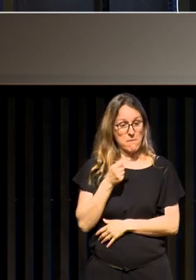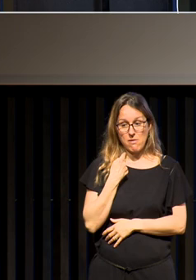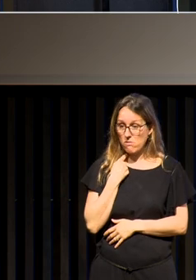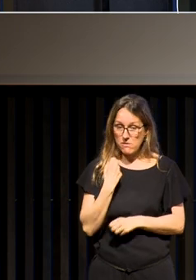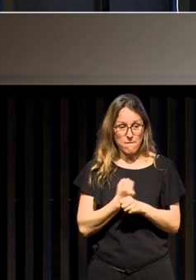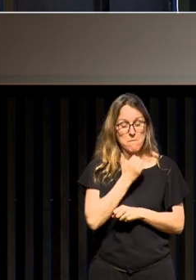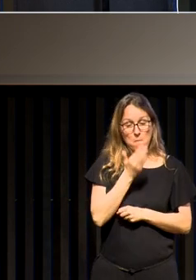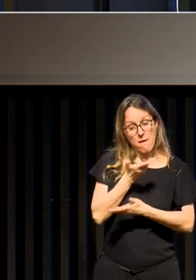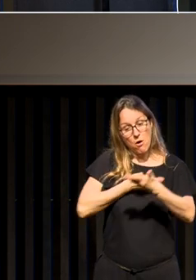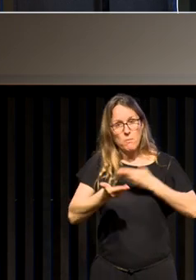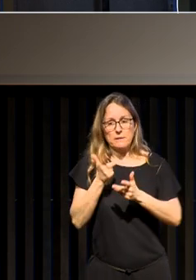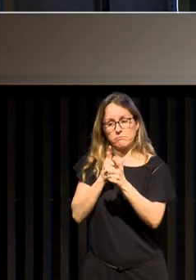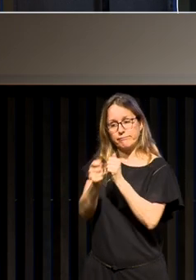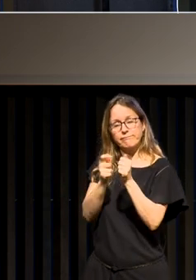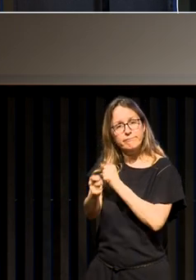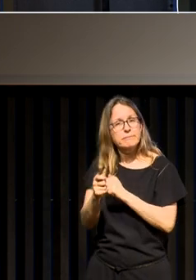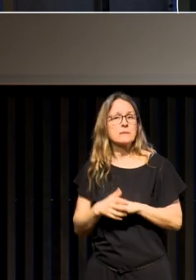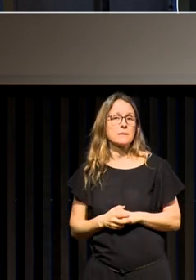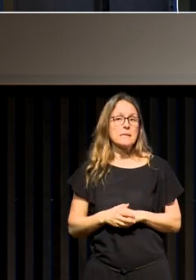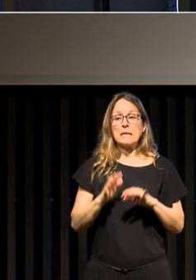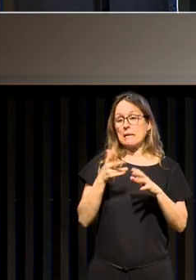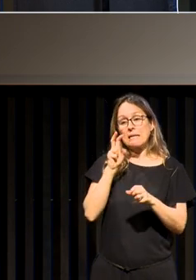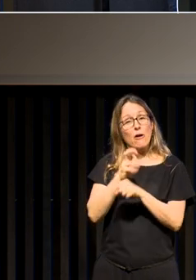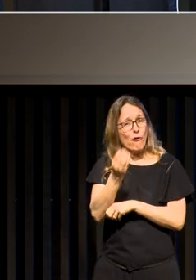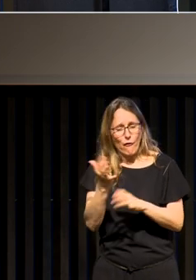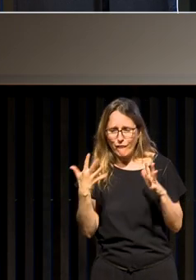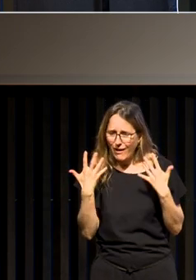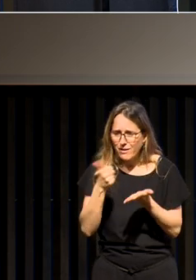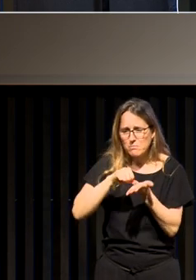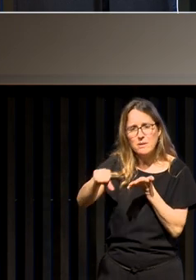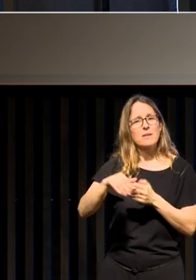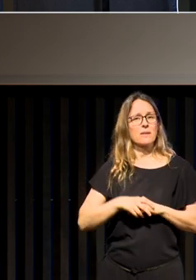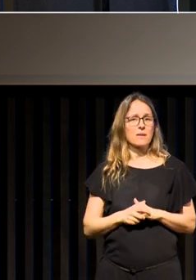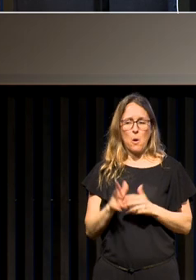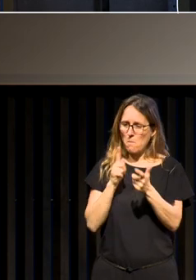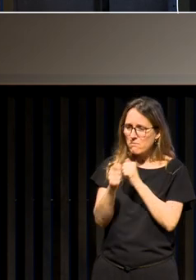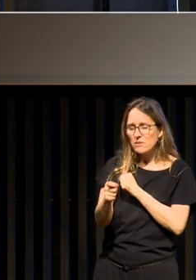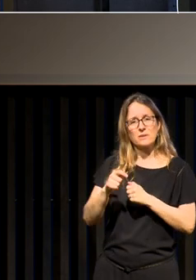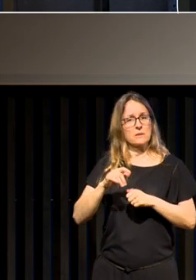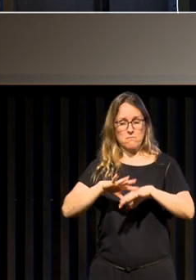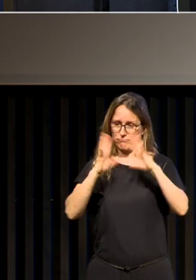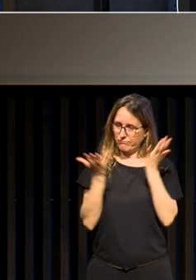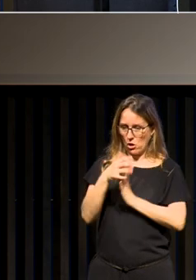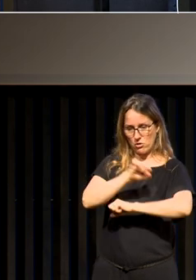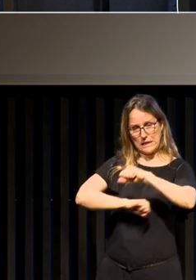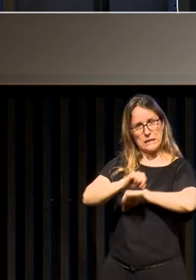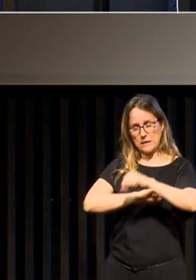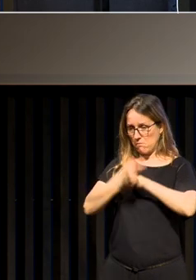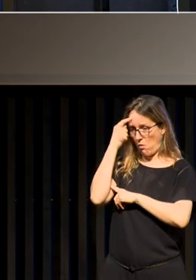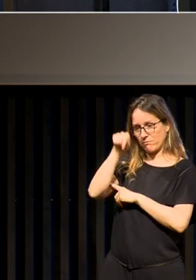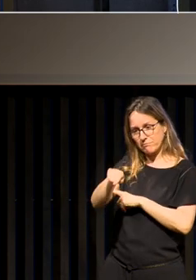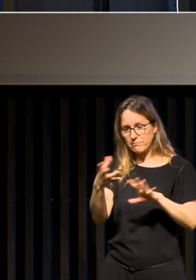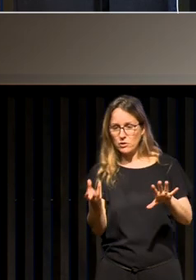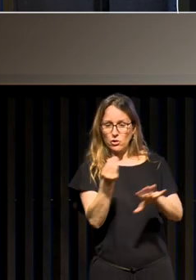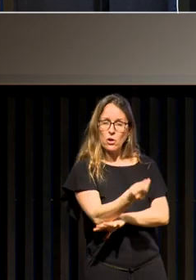avec un maximum, frais de garde d'enfants, enfin, tout est mis en place pour que la donneuse ait